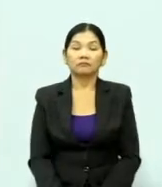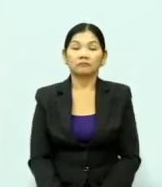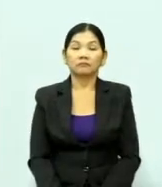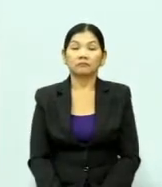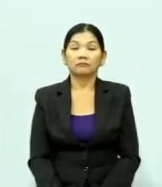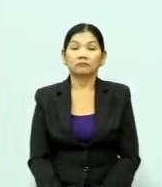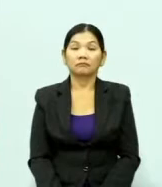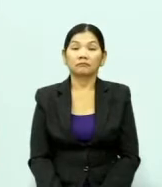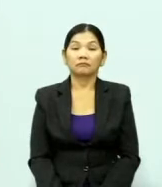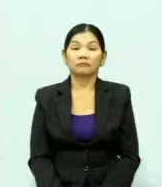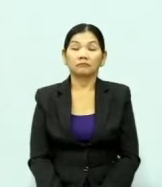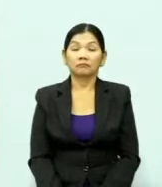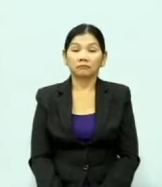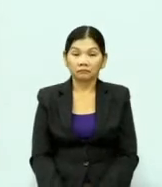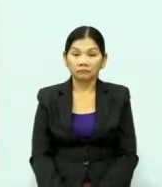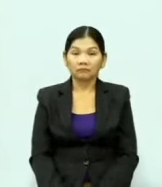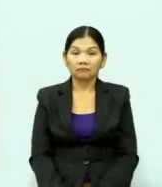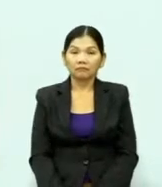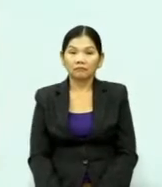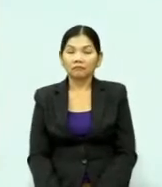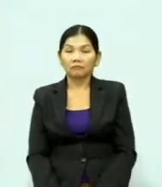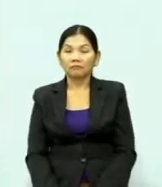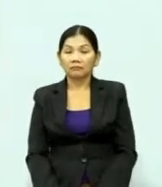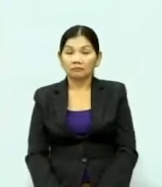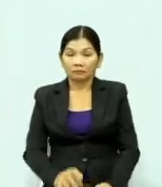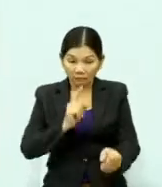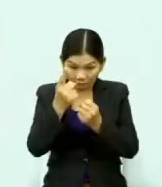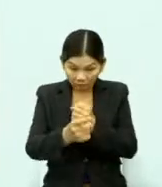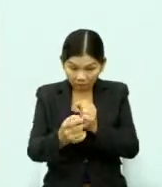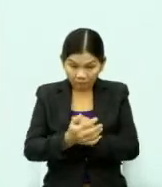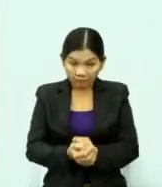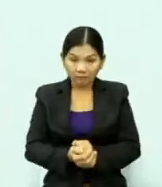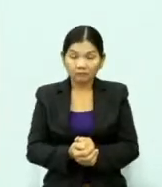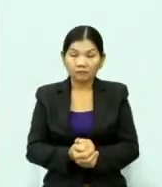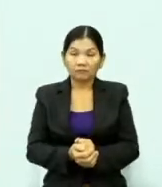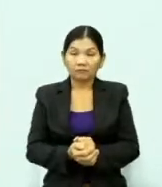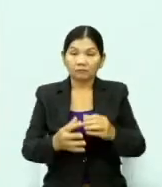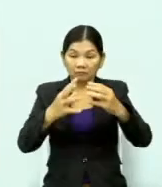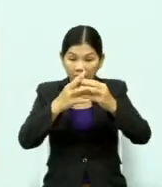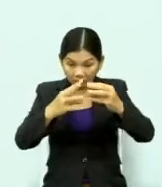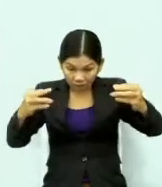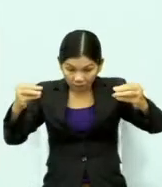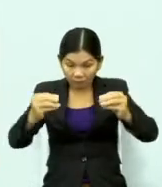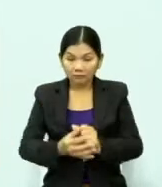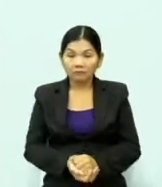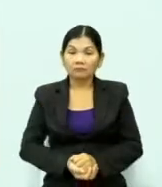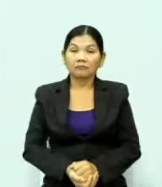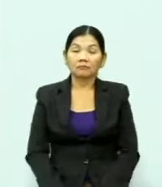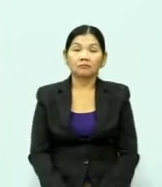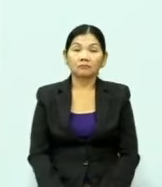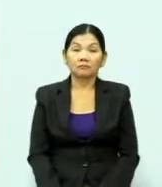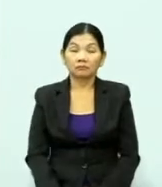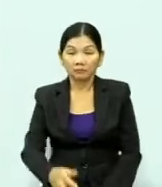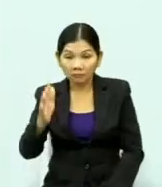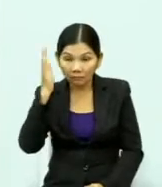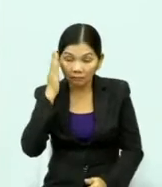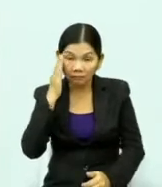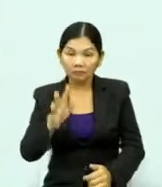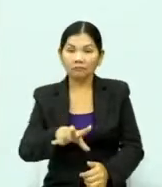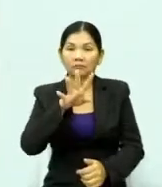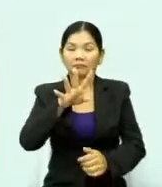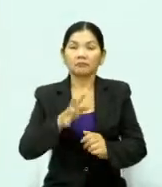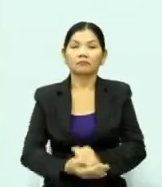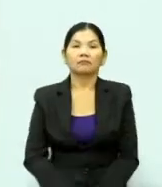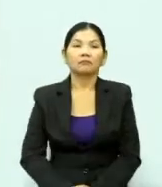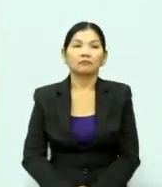kì con. Chà, cứ plai. Plai trọp của nó. Chà, dành con score rụt tặng buồn này